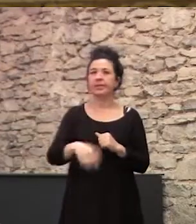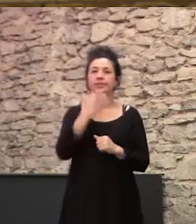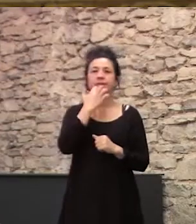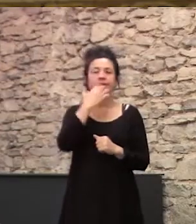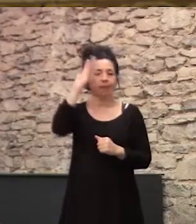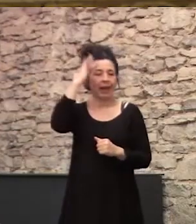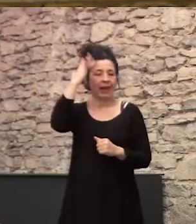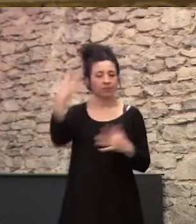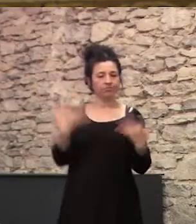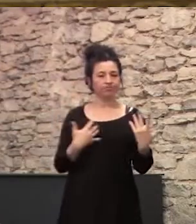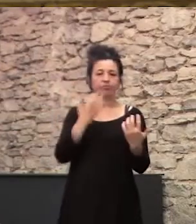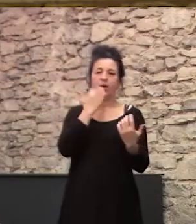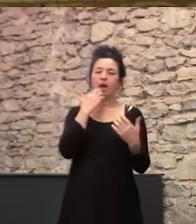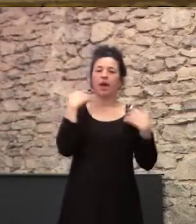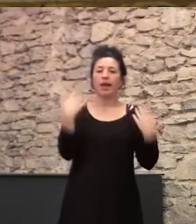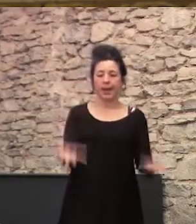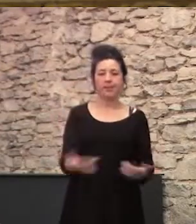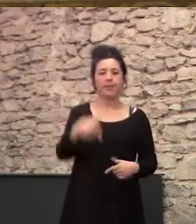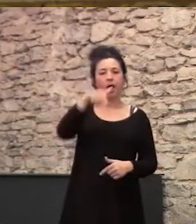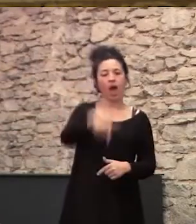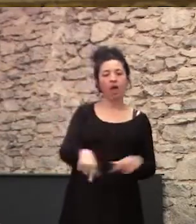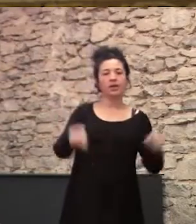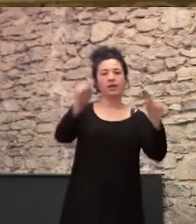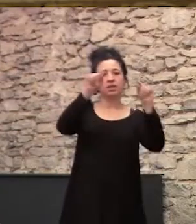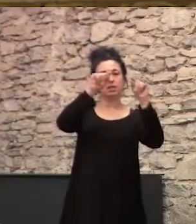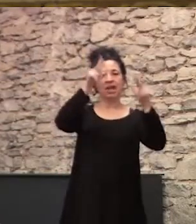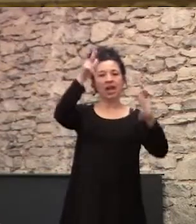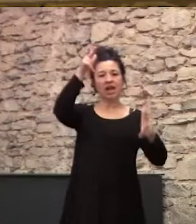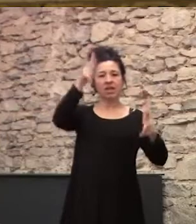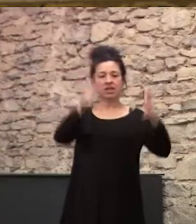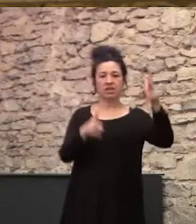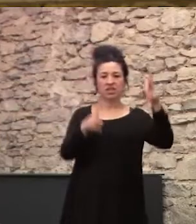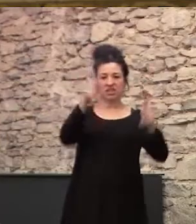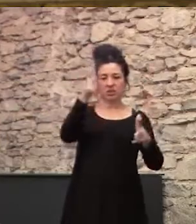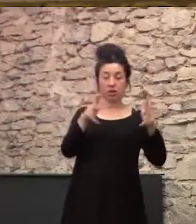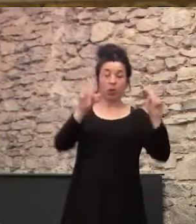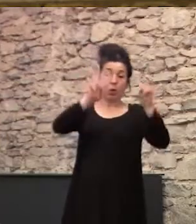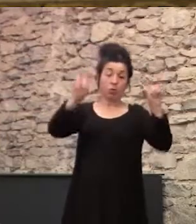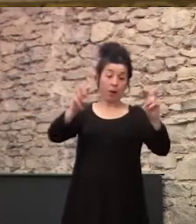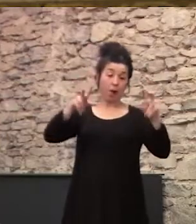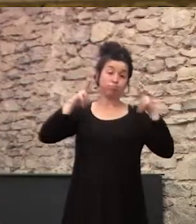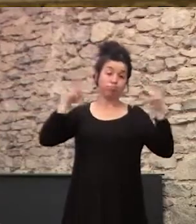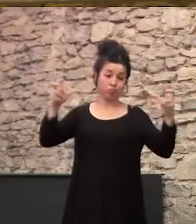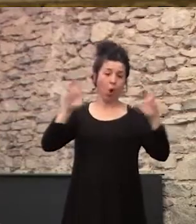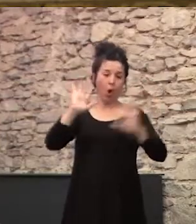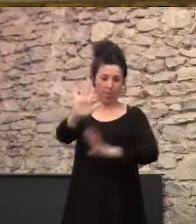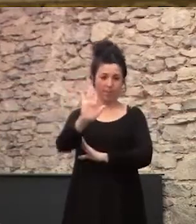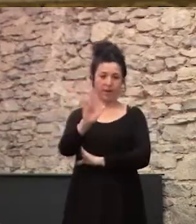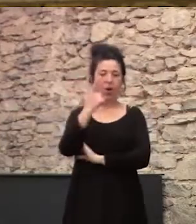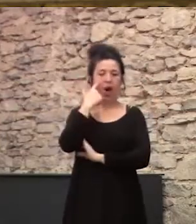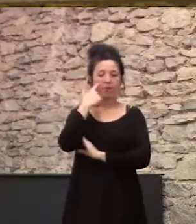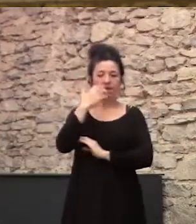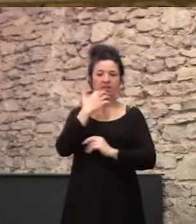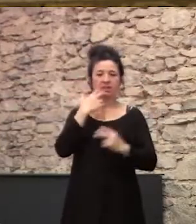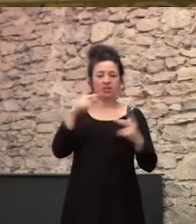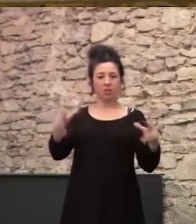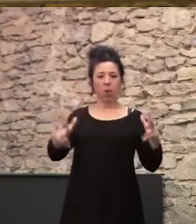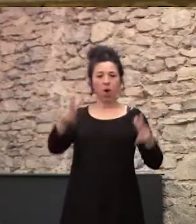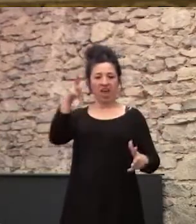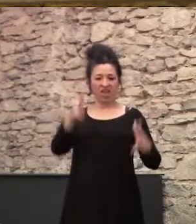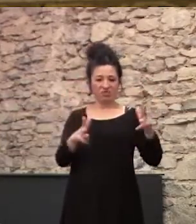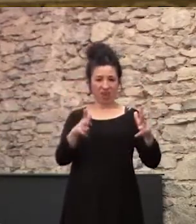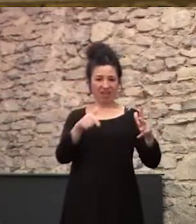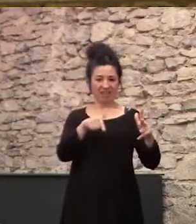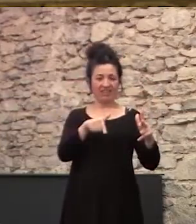bueno, ez dakit, ba, Euskadi, bueno, hori temazoa da, ez, baina horrelako gaiusekin ere bai,